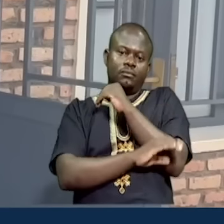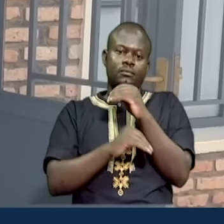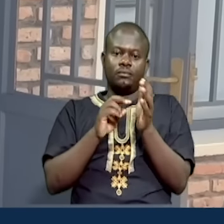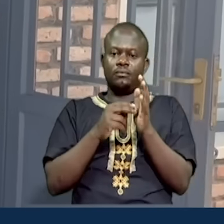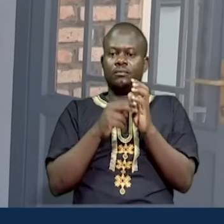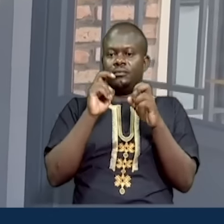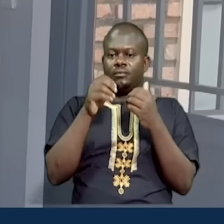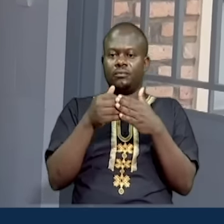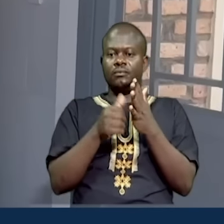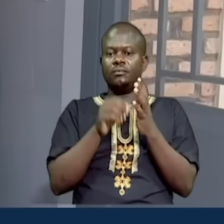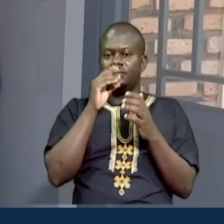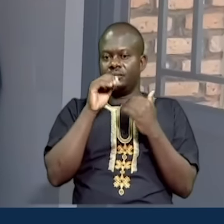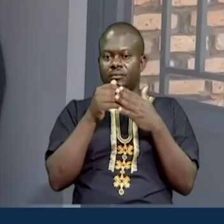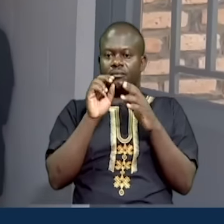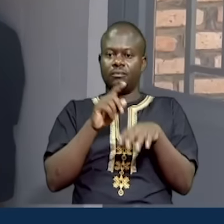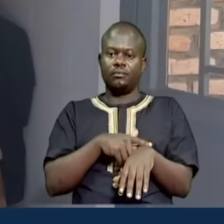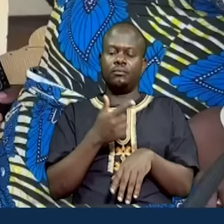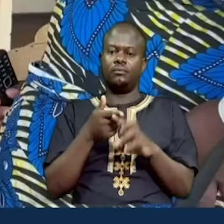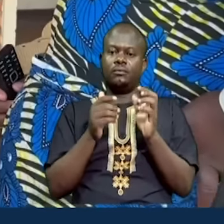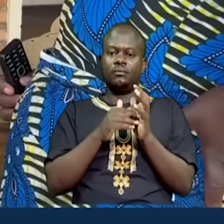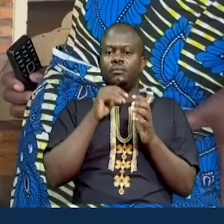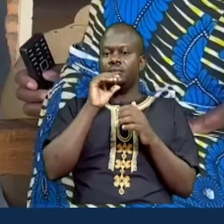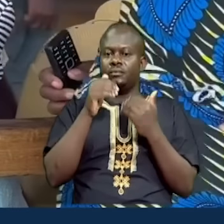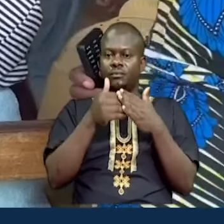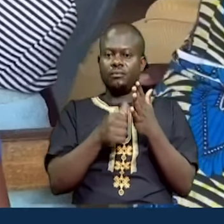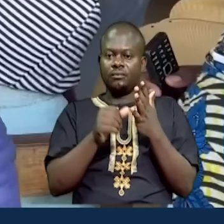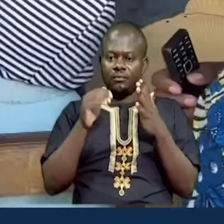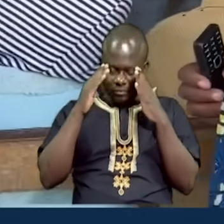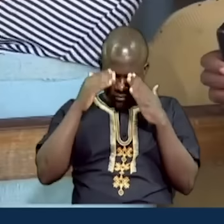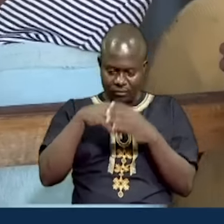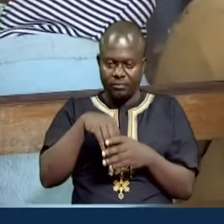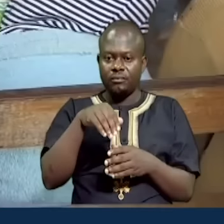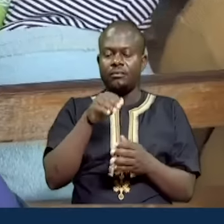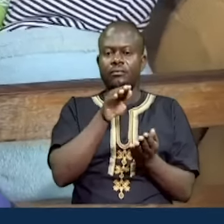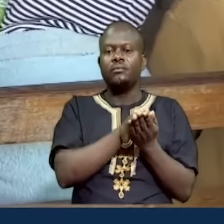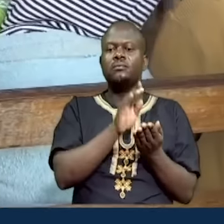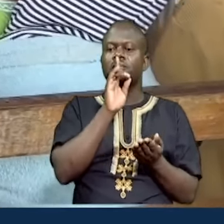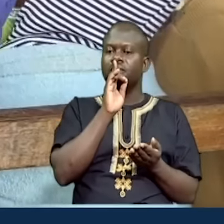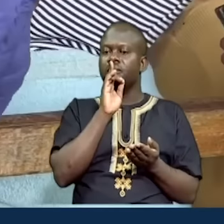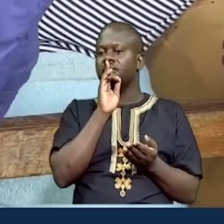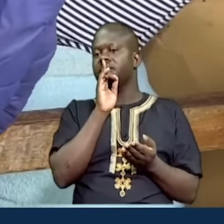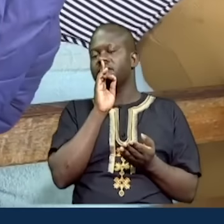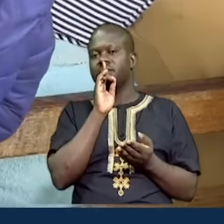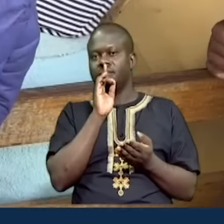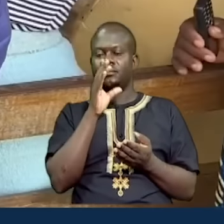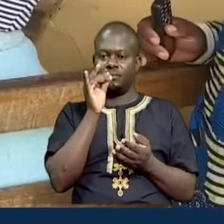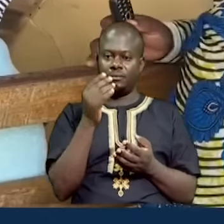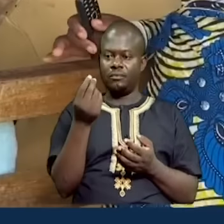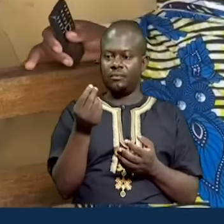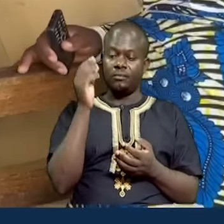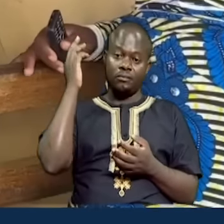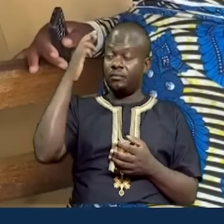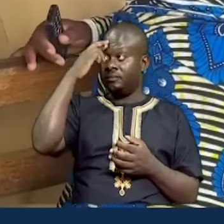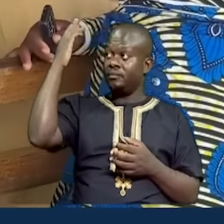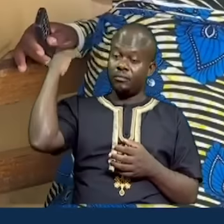ko nti kibazo gusa yo vuga kuti ryari ariko se kuvuga ko ari kibazo twashyize muri tiwari tugaterera yavuze amafaranga bahembaga icyo